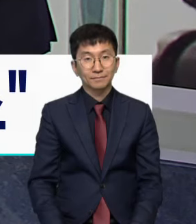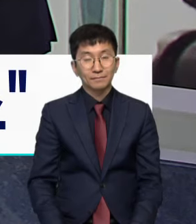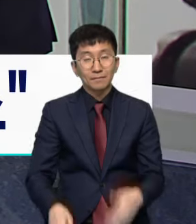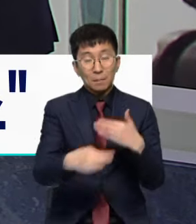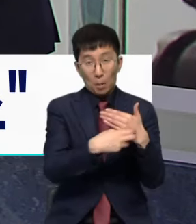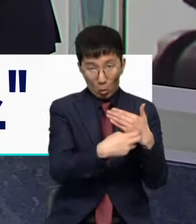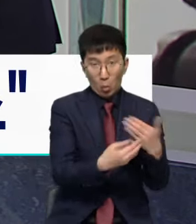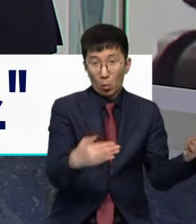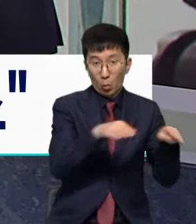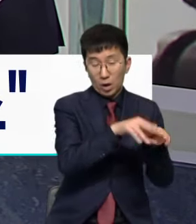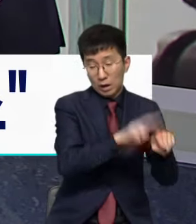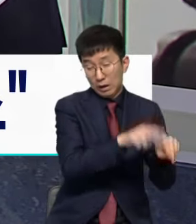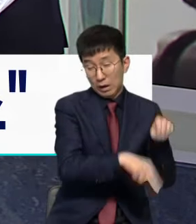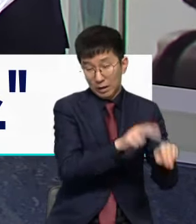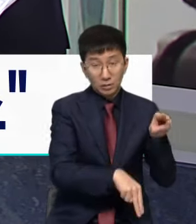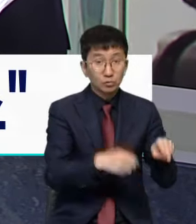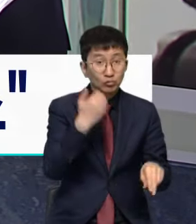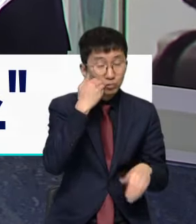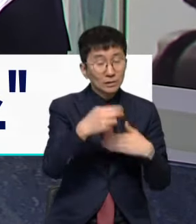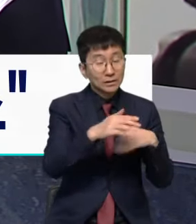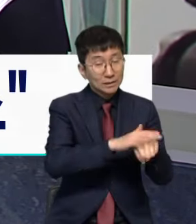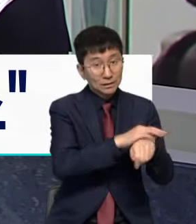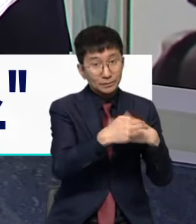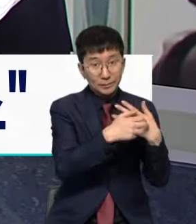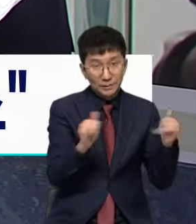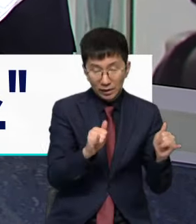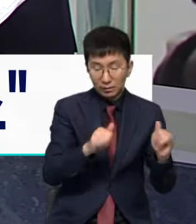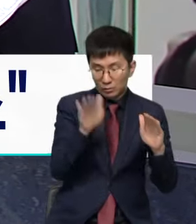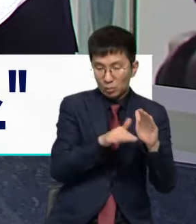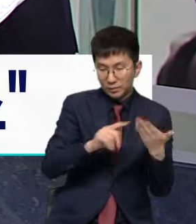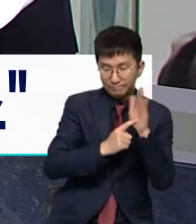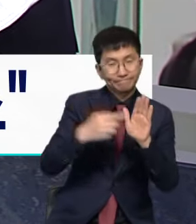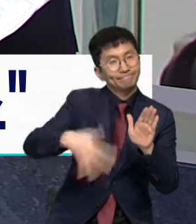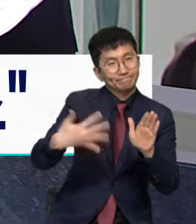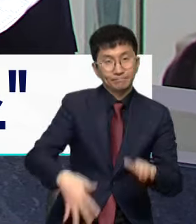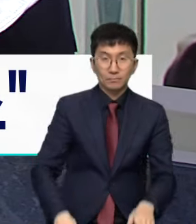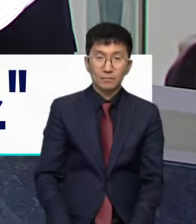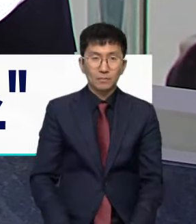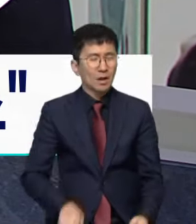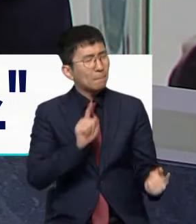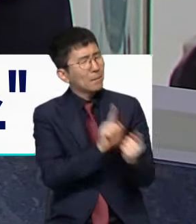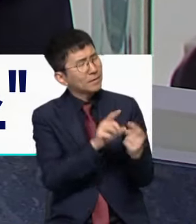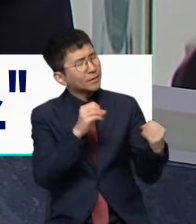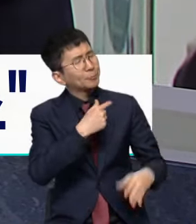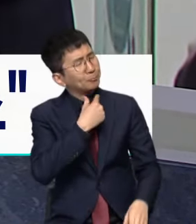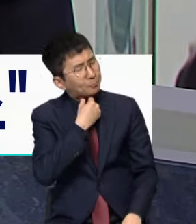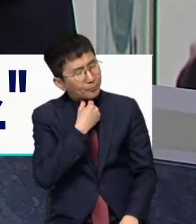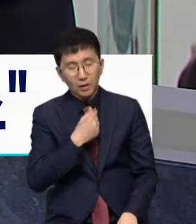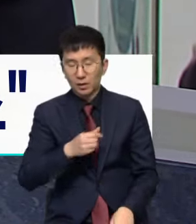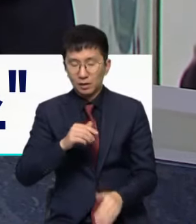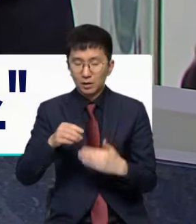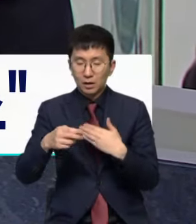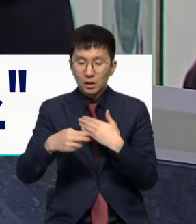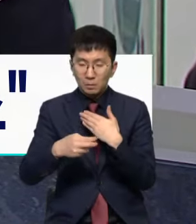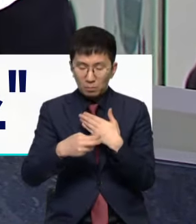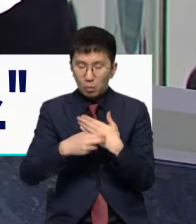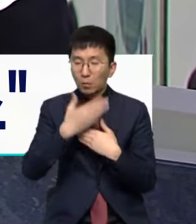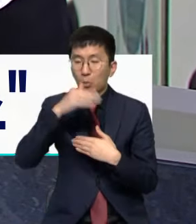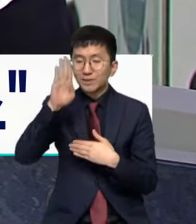병원을 떠난 전공의들은 여전히 공식 입장을 내지 않고 있습니다. 만나서 이야기하자는 복지부 차관의